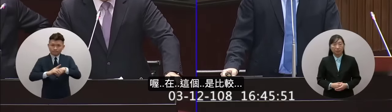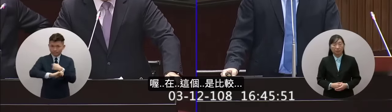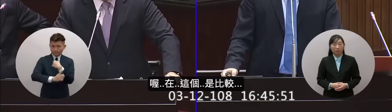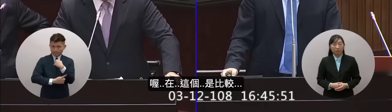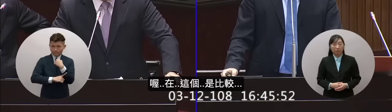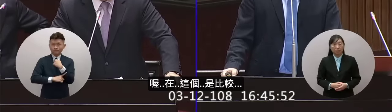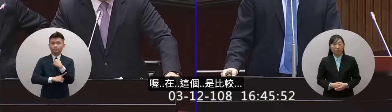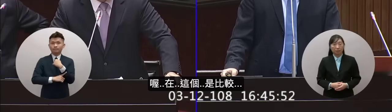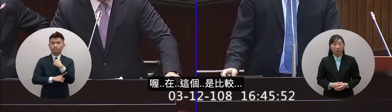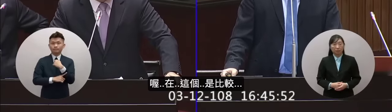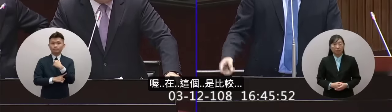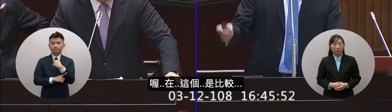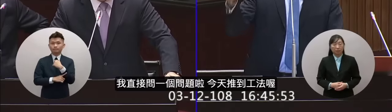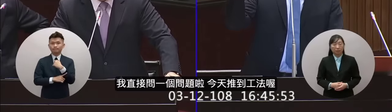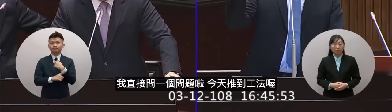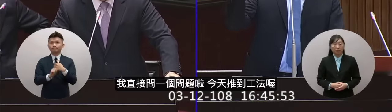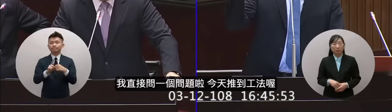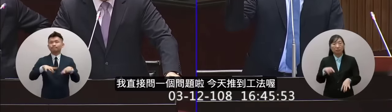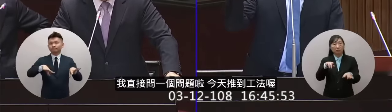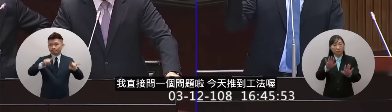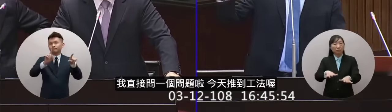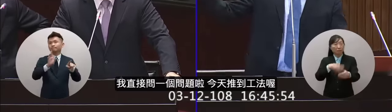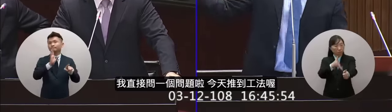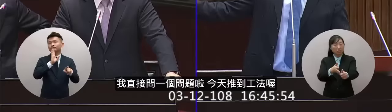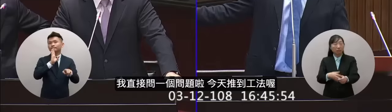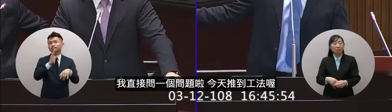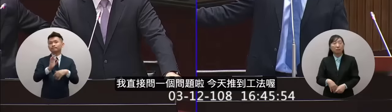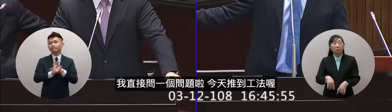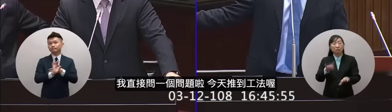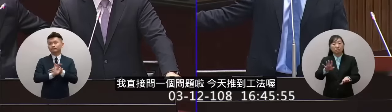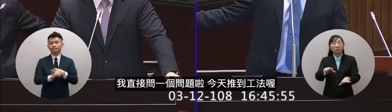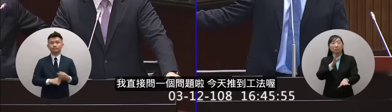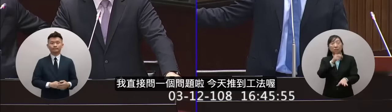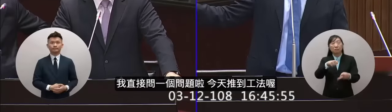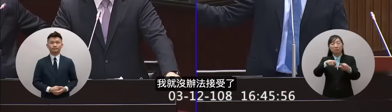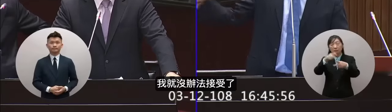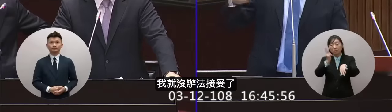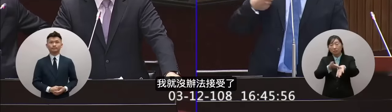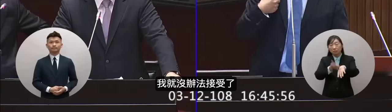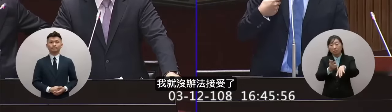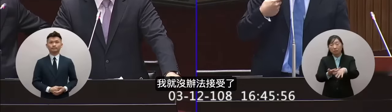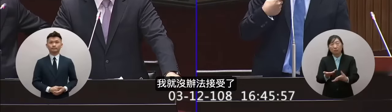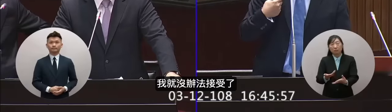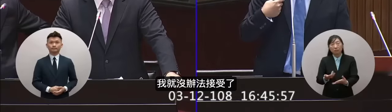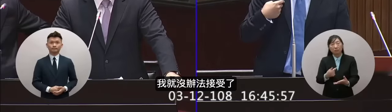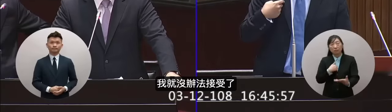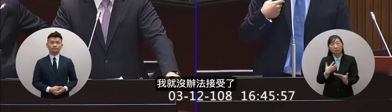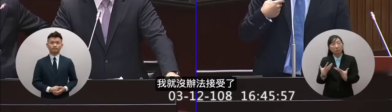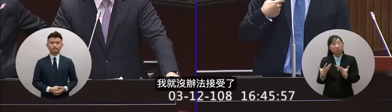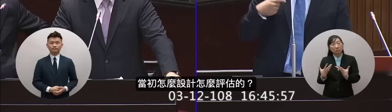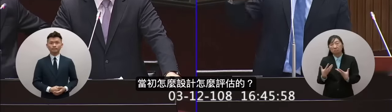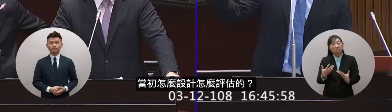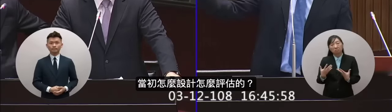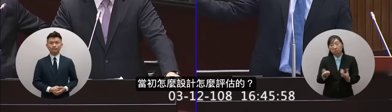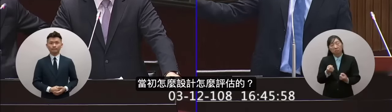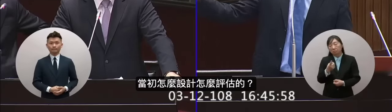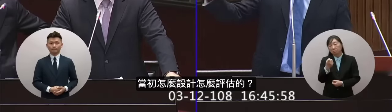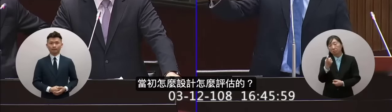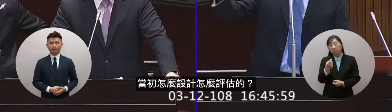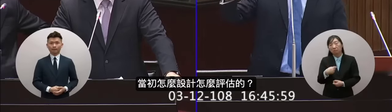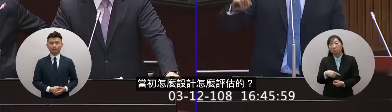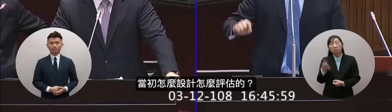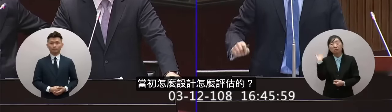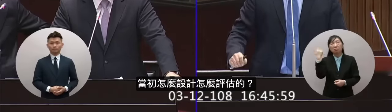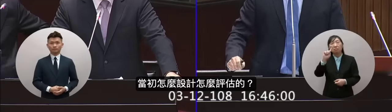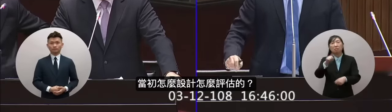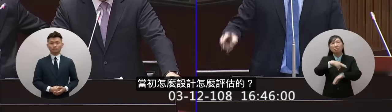在这个是比较是 我直接问一个问题啦，今天推到工法哈，我就没办法接受了。当初怎么设